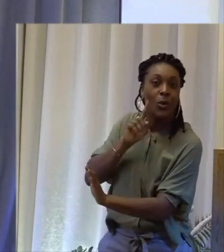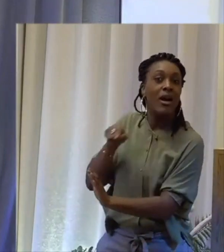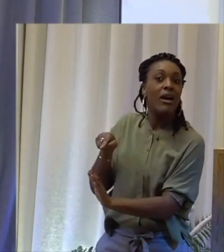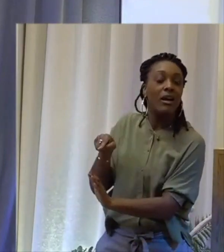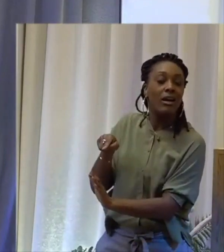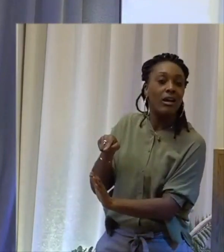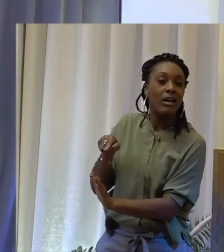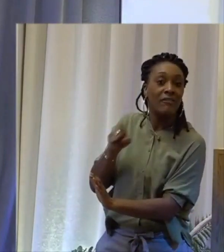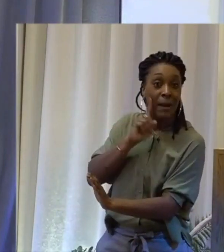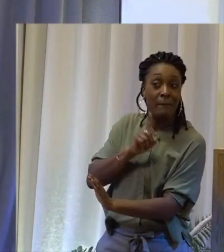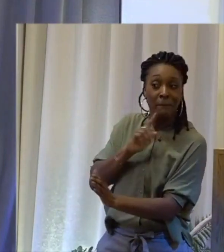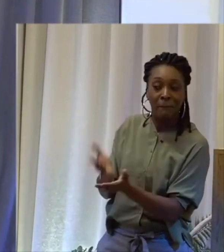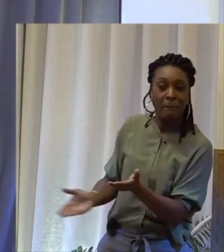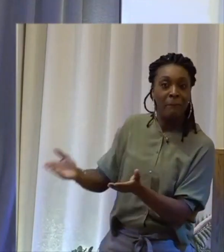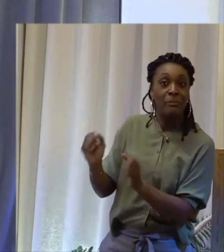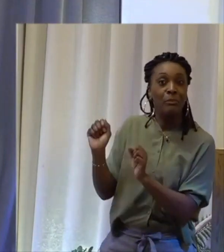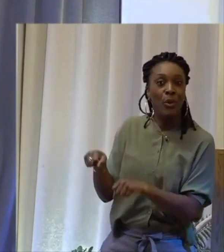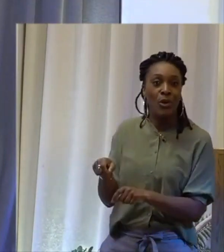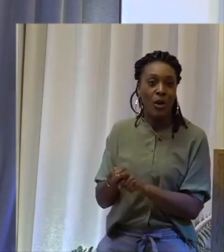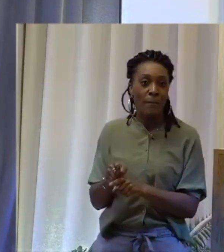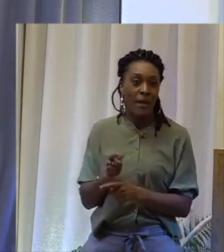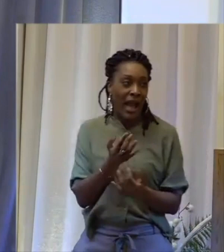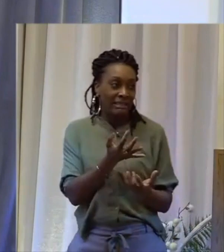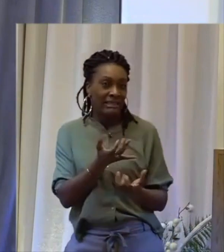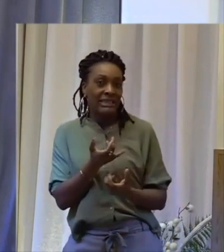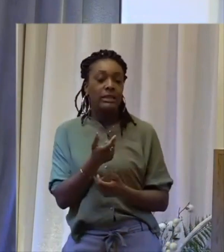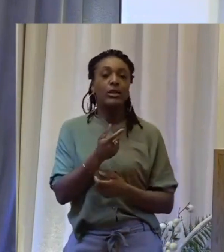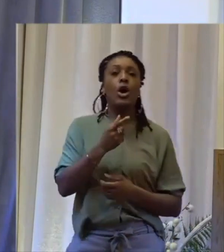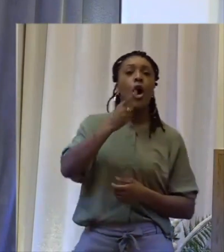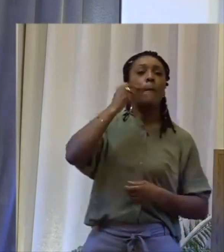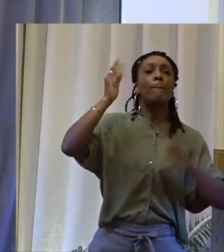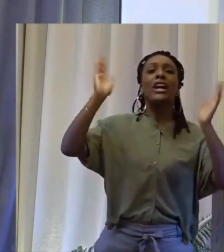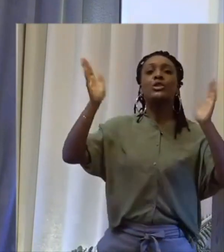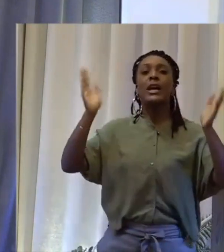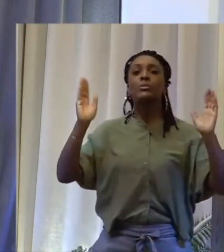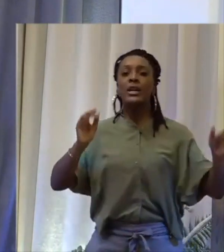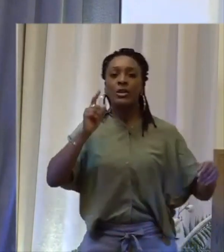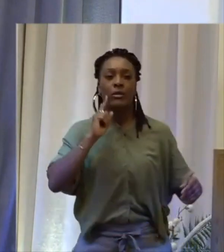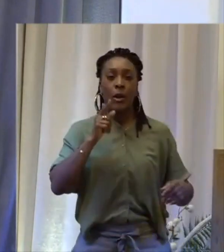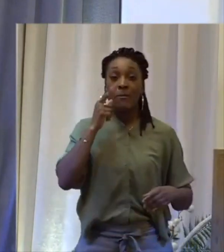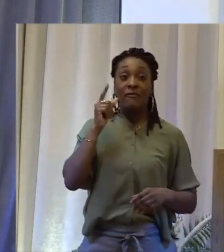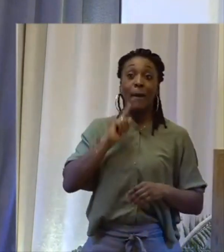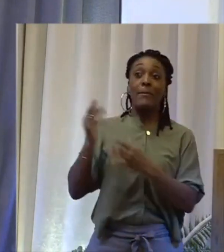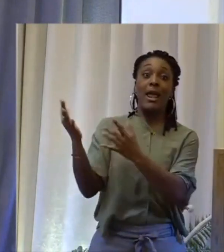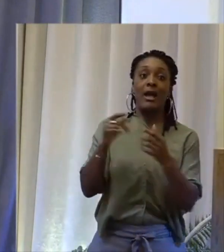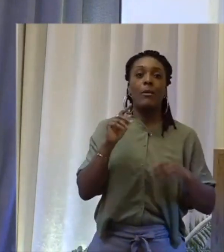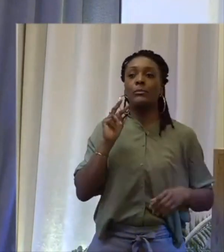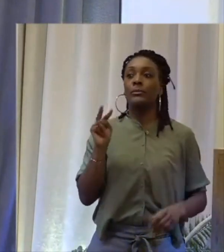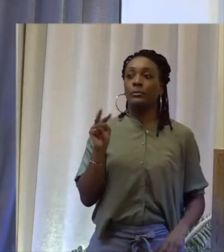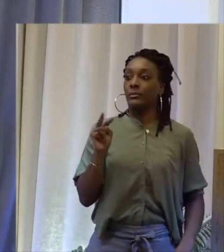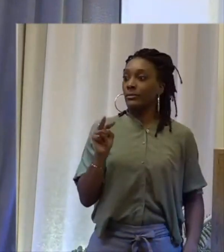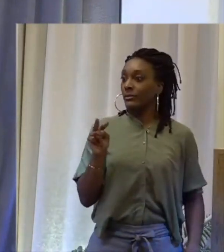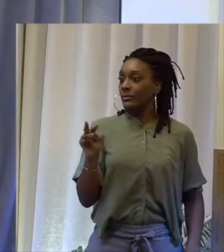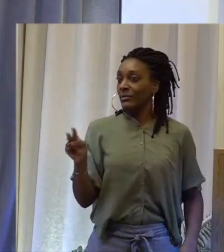individus puissent attirer les regards de ceux qui prêchent la parole, puissent les faire tomber